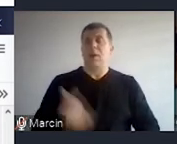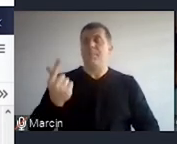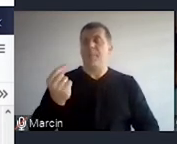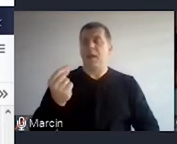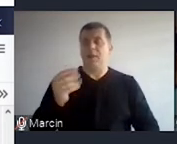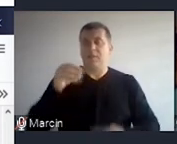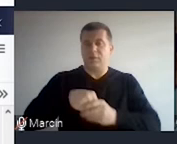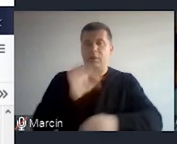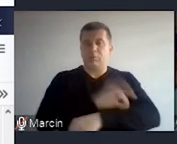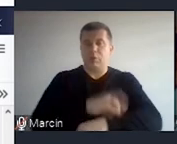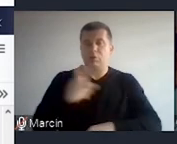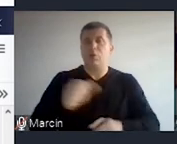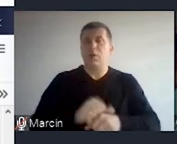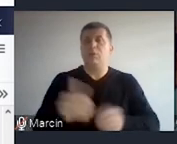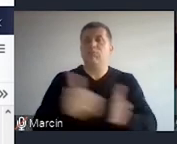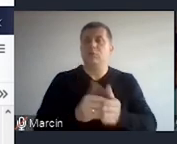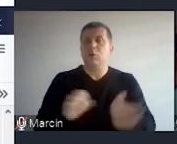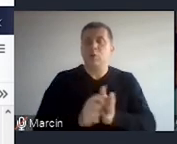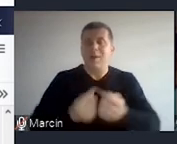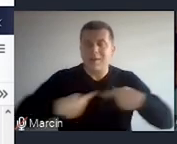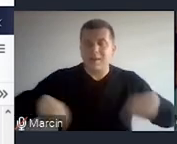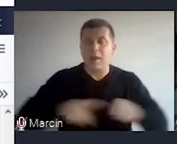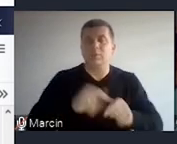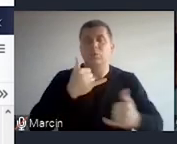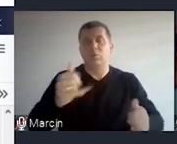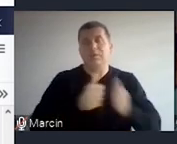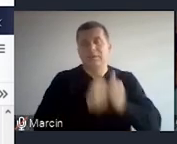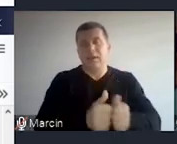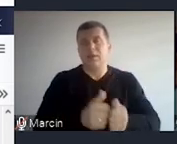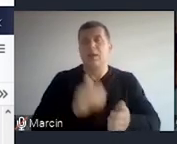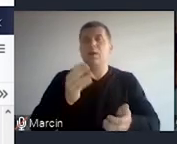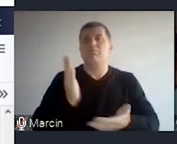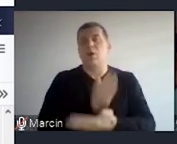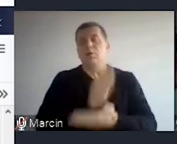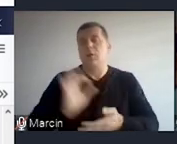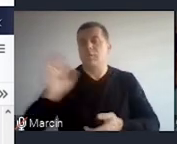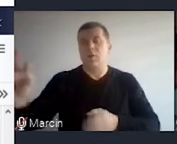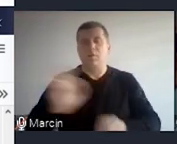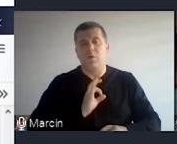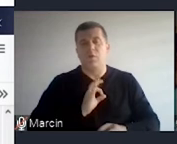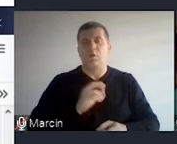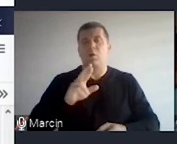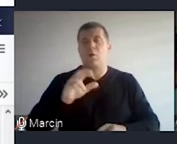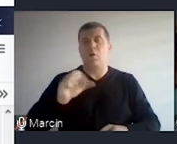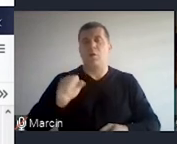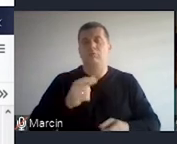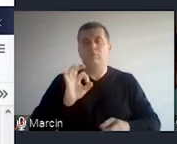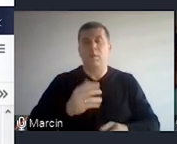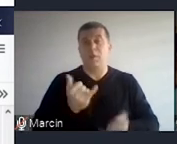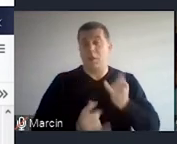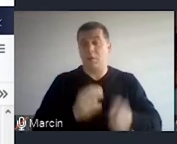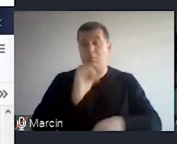partnerstwo w projekcie służy realizacji przedsięwzięcia i podziałowi ról. Jeśli projekt polega na